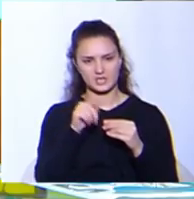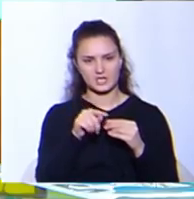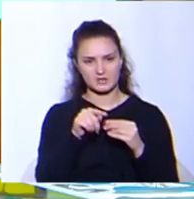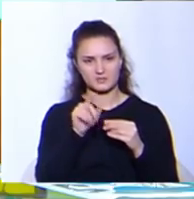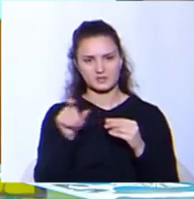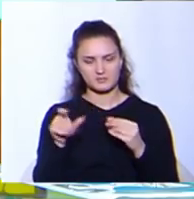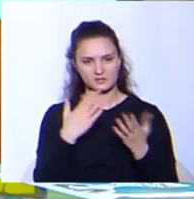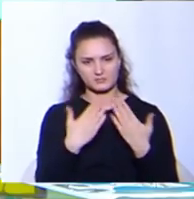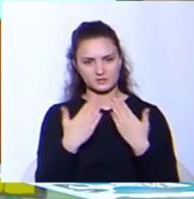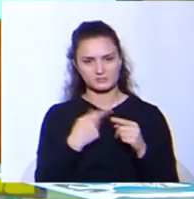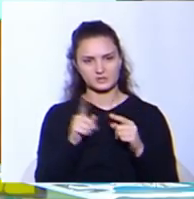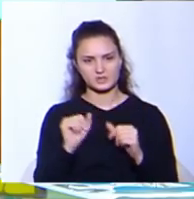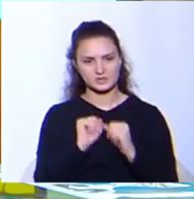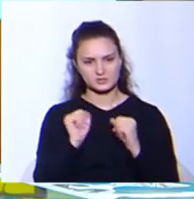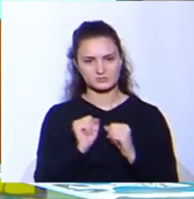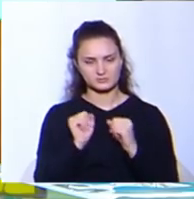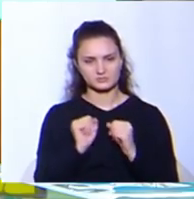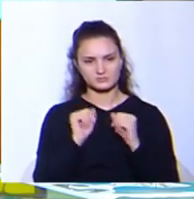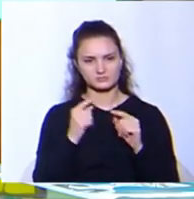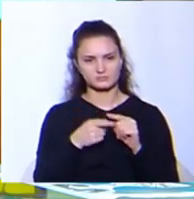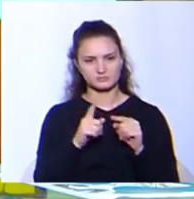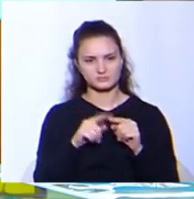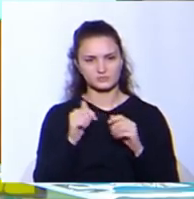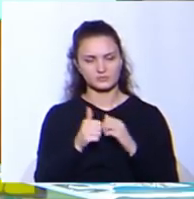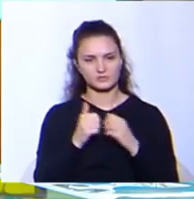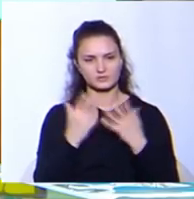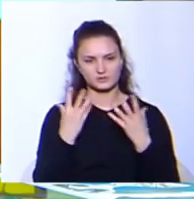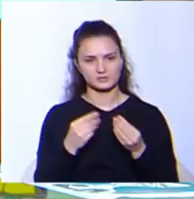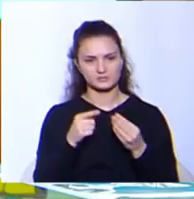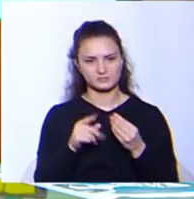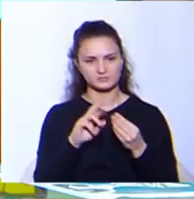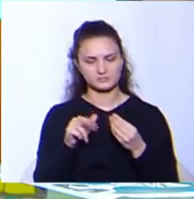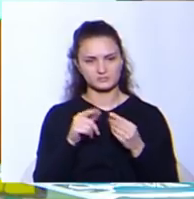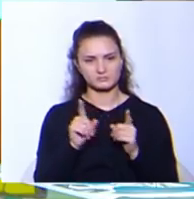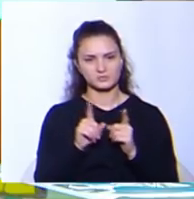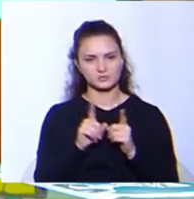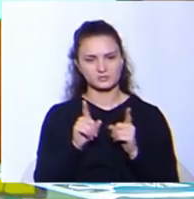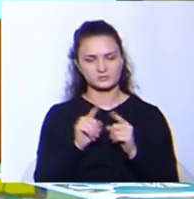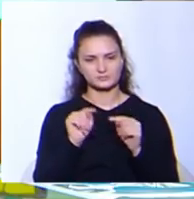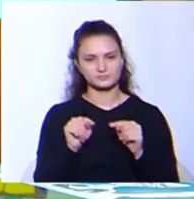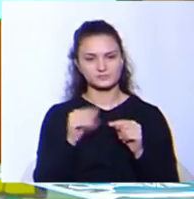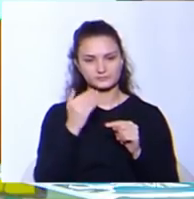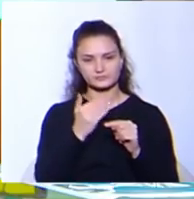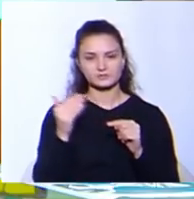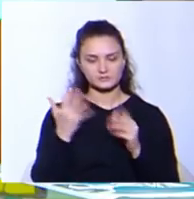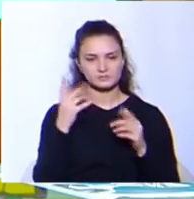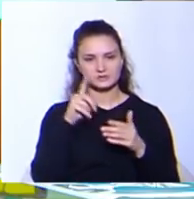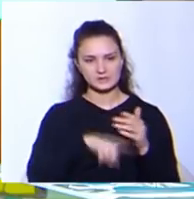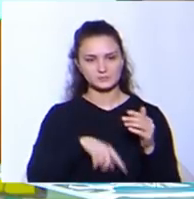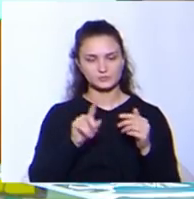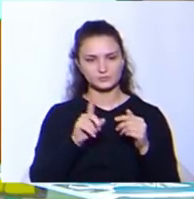ერთად ცხოვრობენ, ისინი ცდილობენ გაუმკლავდნენ ამ რეალობას ყოველდღიურად და მიუხედავად ამისა, თქვენ ალბათ დარწმუნდით,